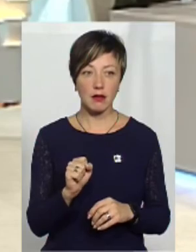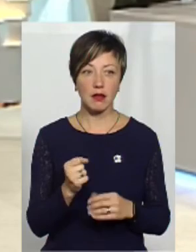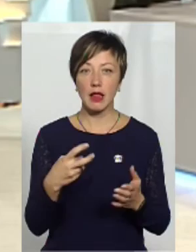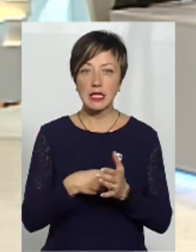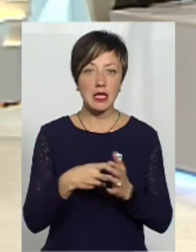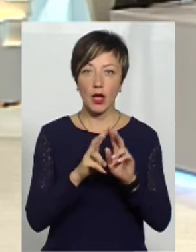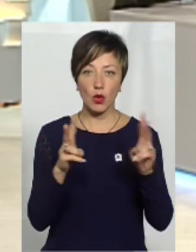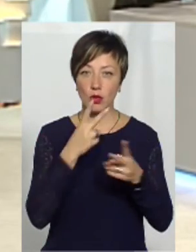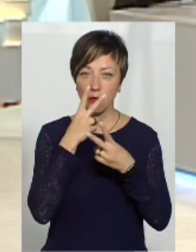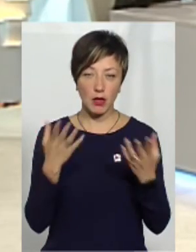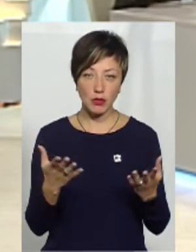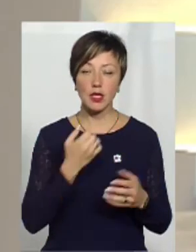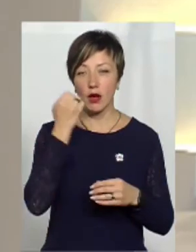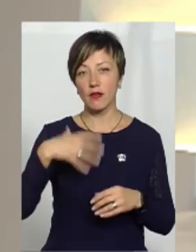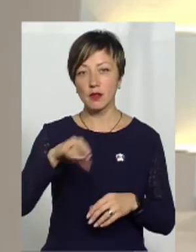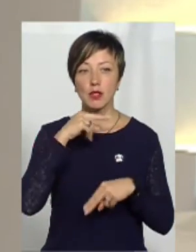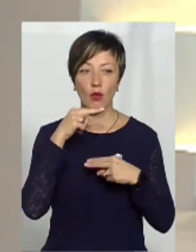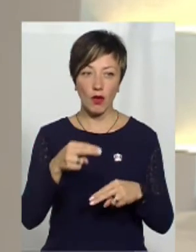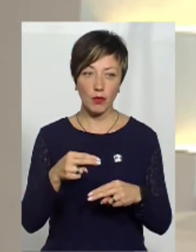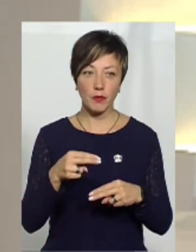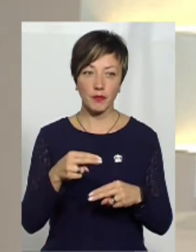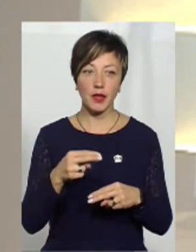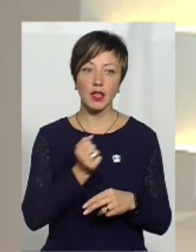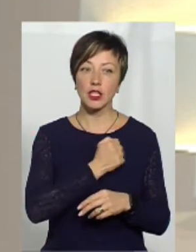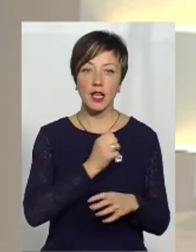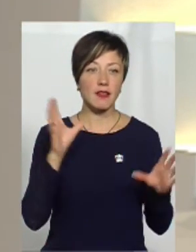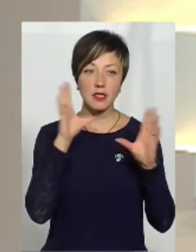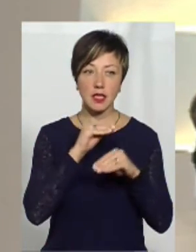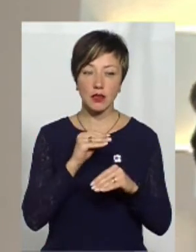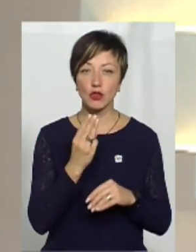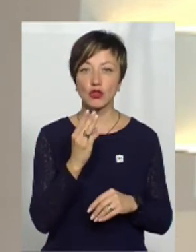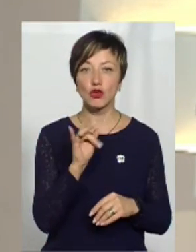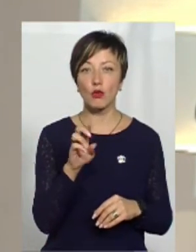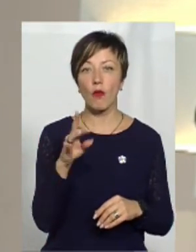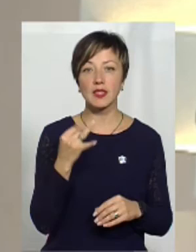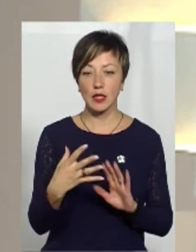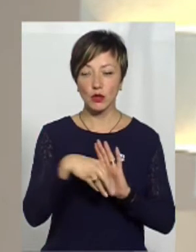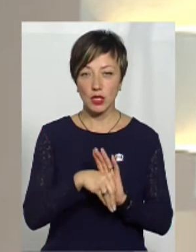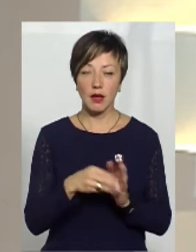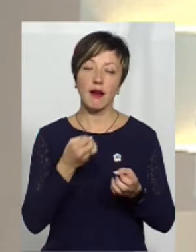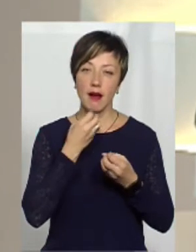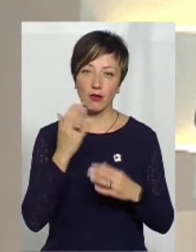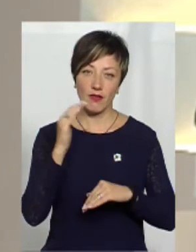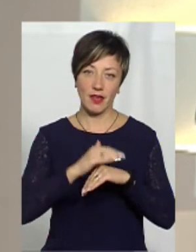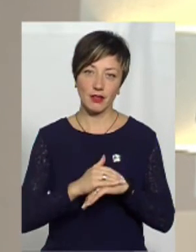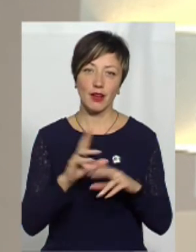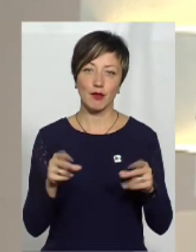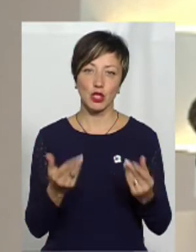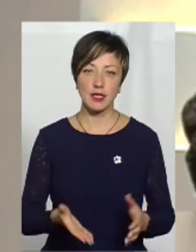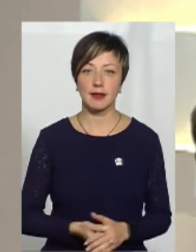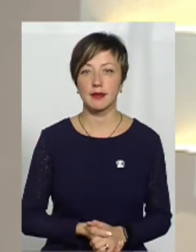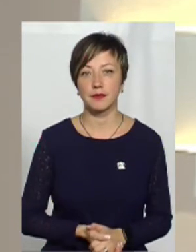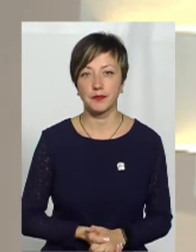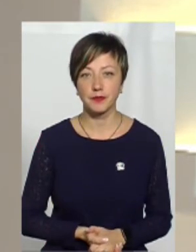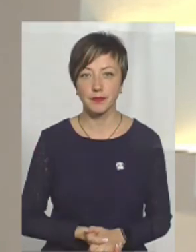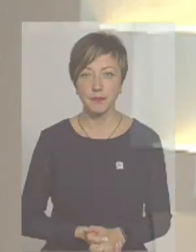листа, якого ніхто не бачив в очі. Дякую всім за увагу. На жаль, не встиг Володимир Шубковський до нас долучитися. Гарного вечора і нехай щастить.